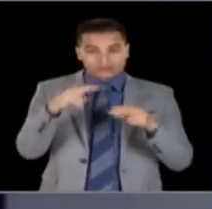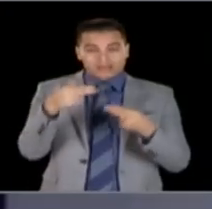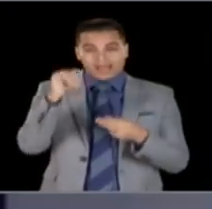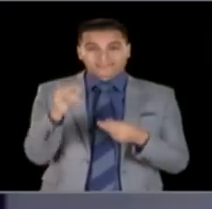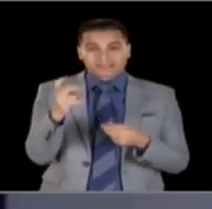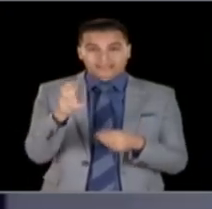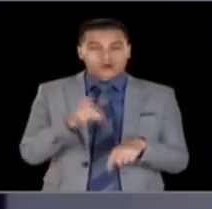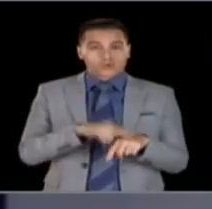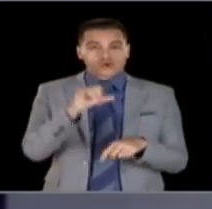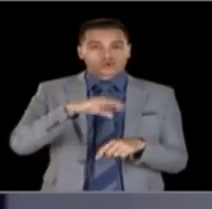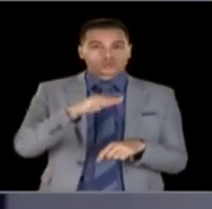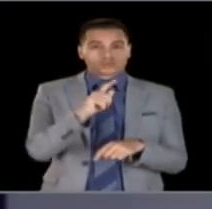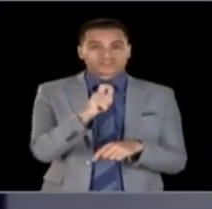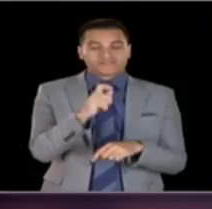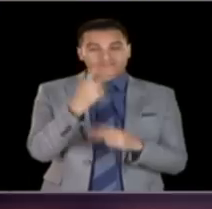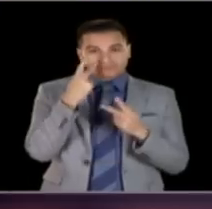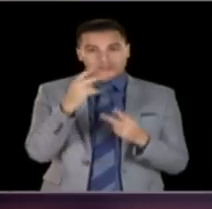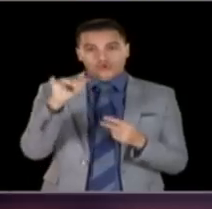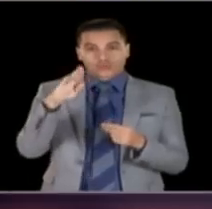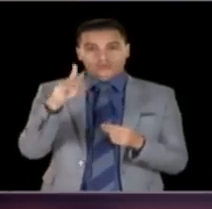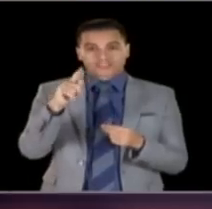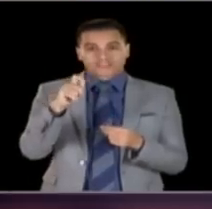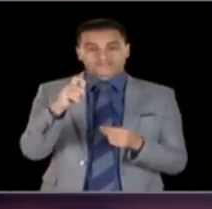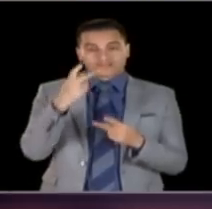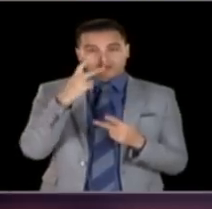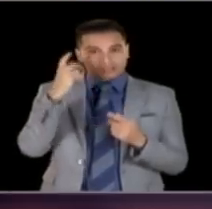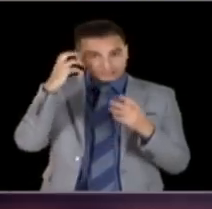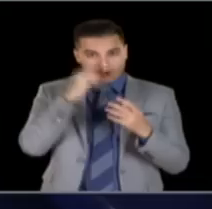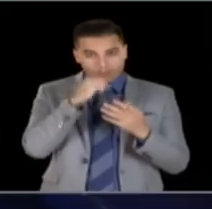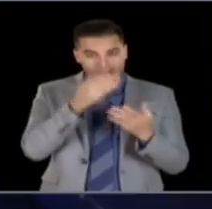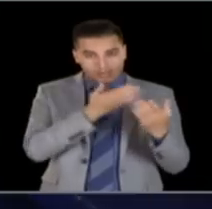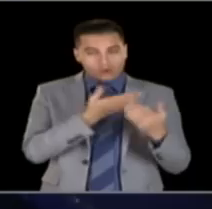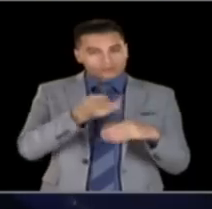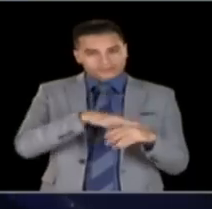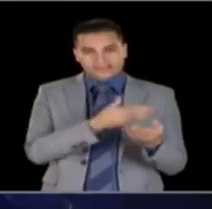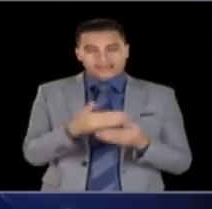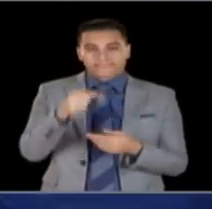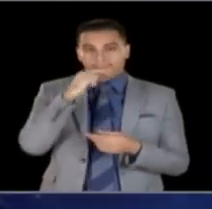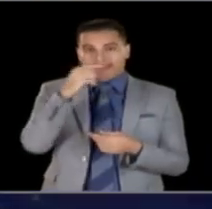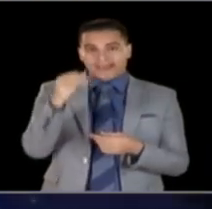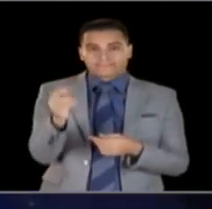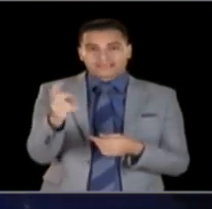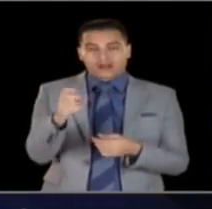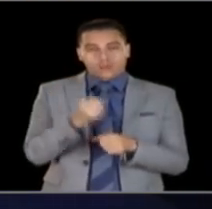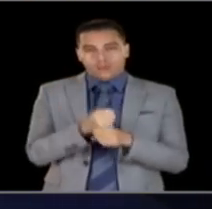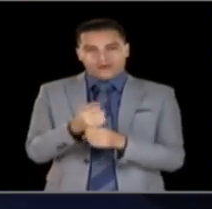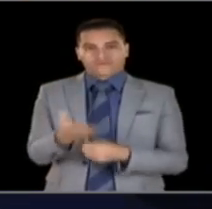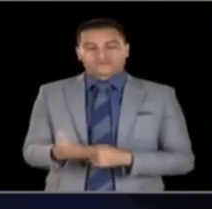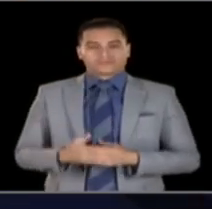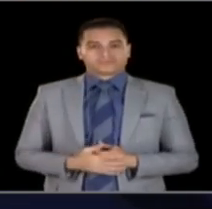أميرة ويوسف، يوسف وأميرة. يوسف هتروح تسمع أغنية وترجع لنا تاني. أميرة تعالي مكاني.